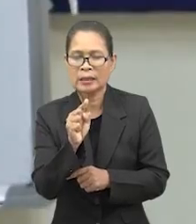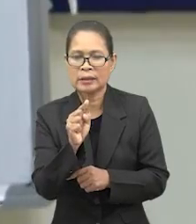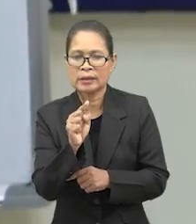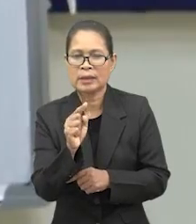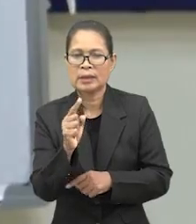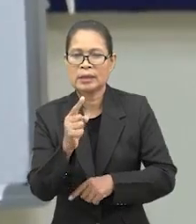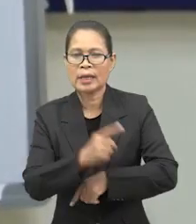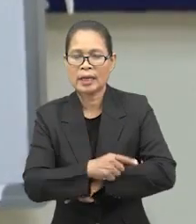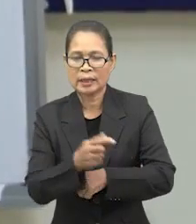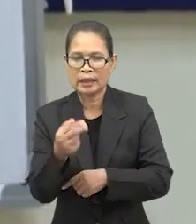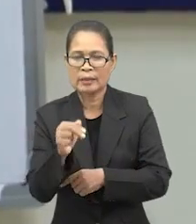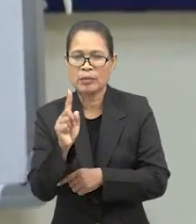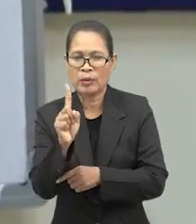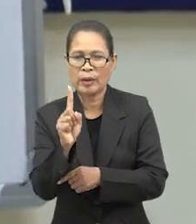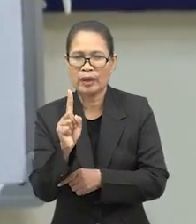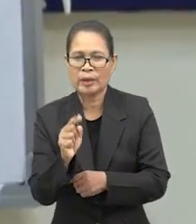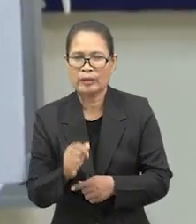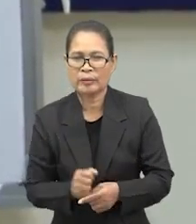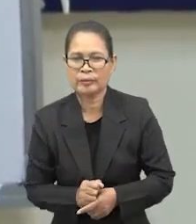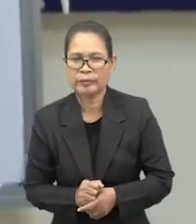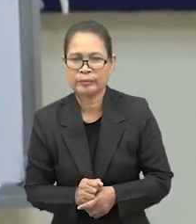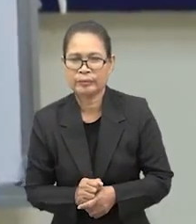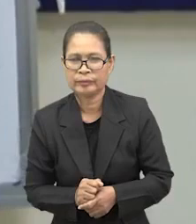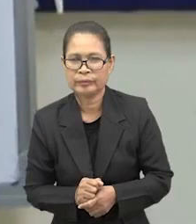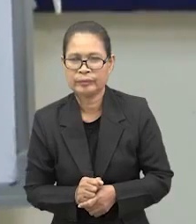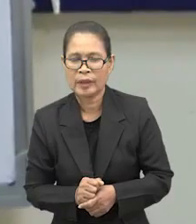ta ngay tìm muối